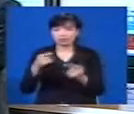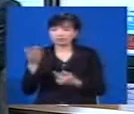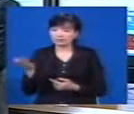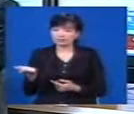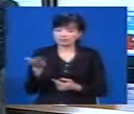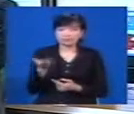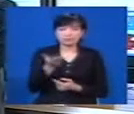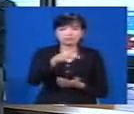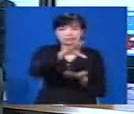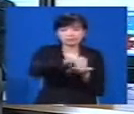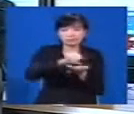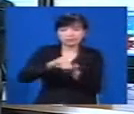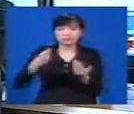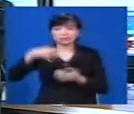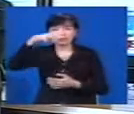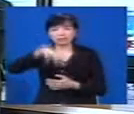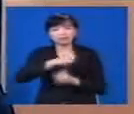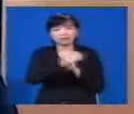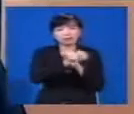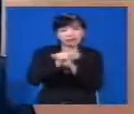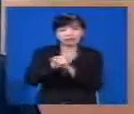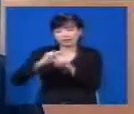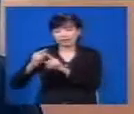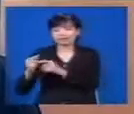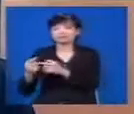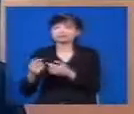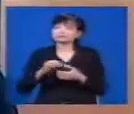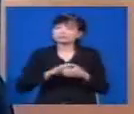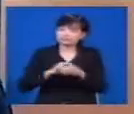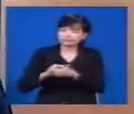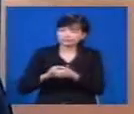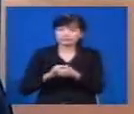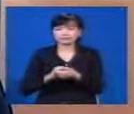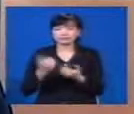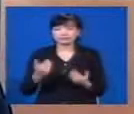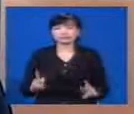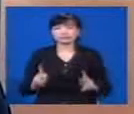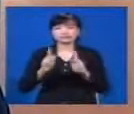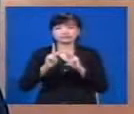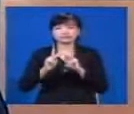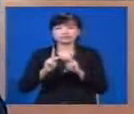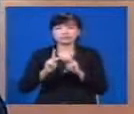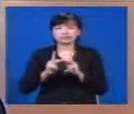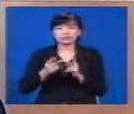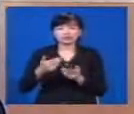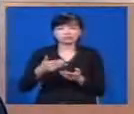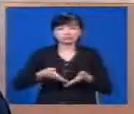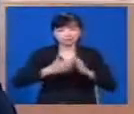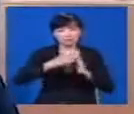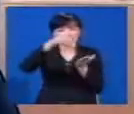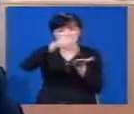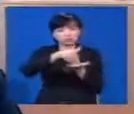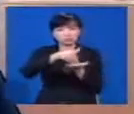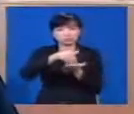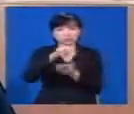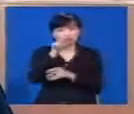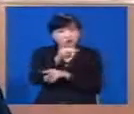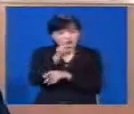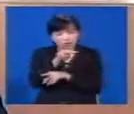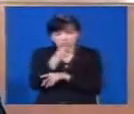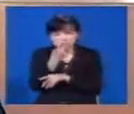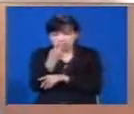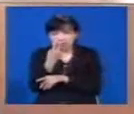องทางกรมป้องกันและบรรเทาสาธารณภัยนะครับกระทรวงอุตสาหกรรมเนี่ยได้ตั้งศูนย์เฝ้าติดตามระวังสถานการณ์ แล้วก็แบ่งอำนาจดู